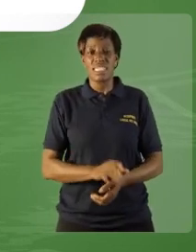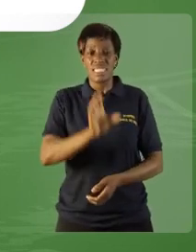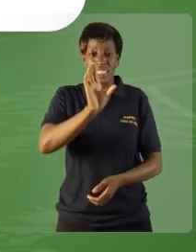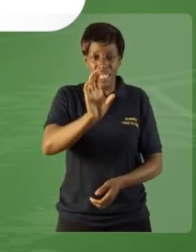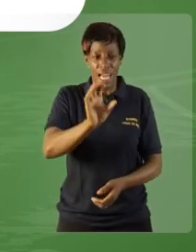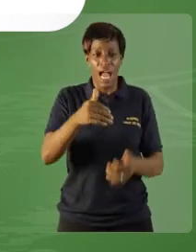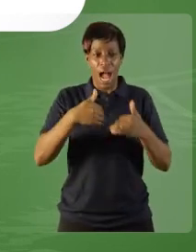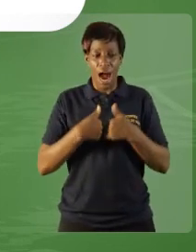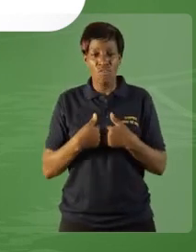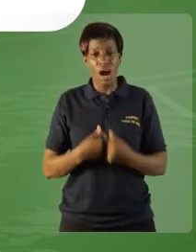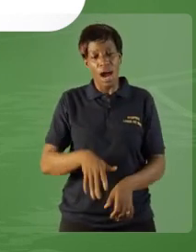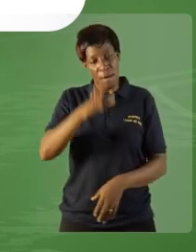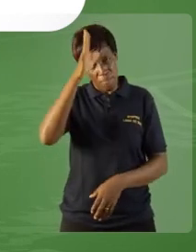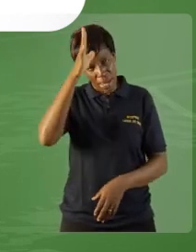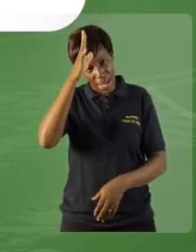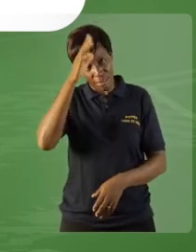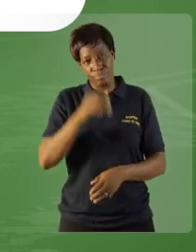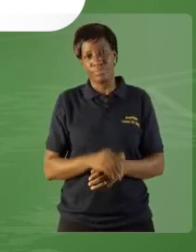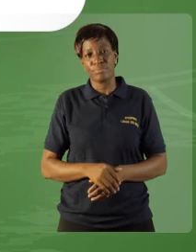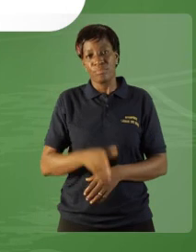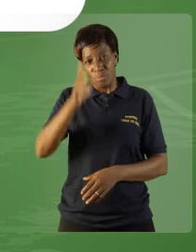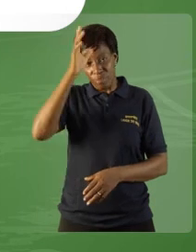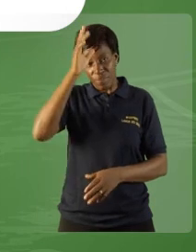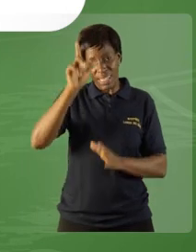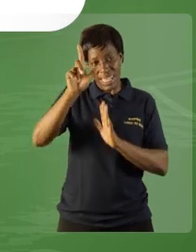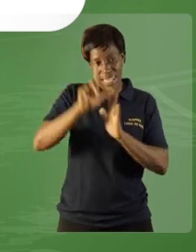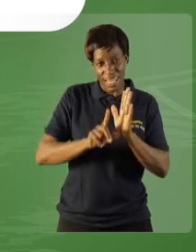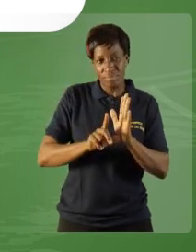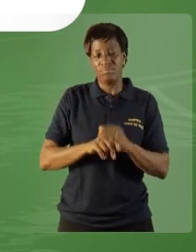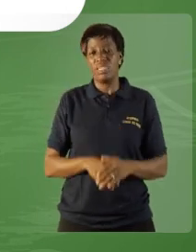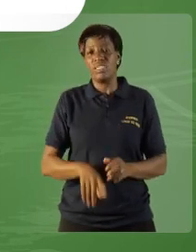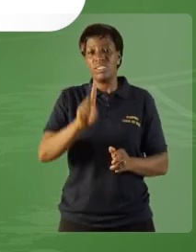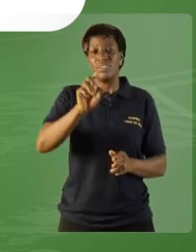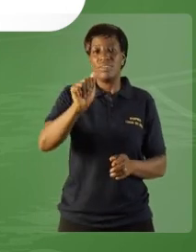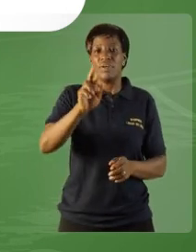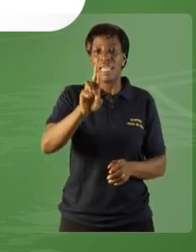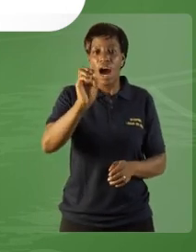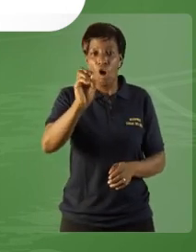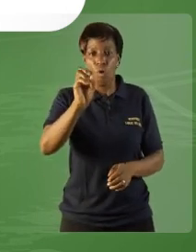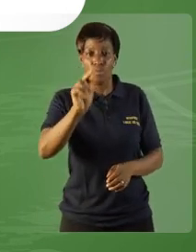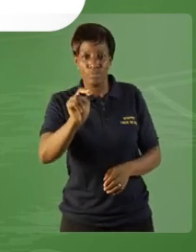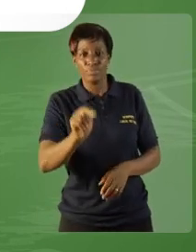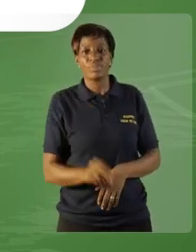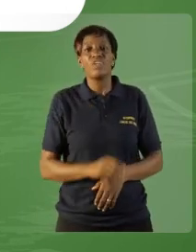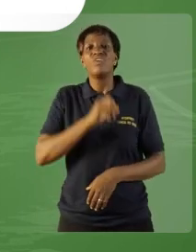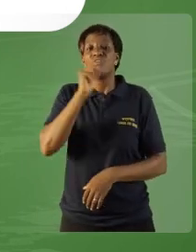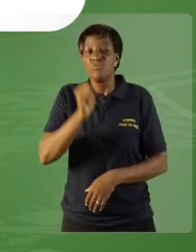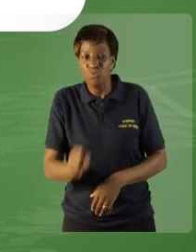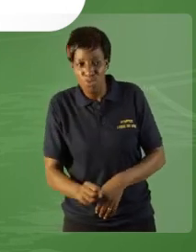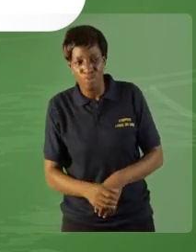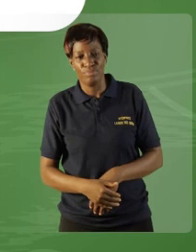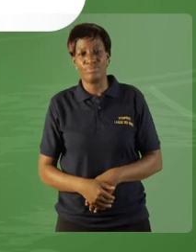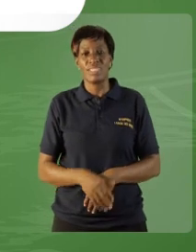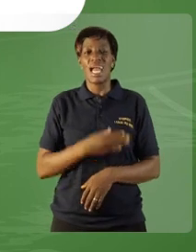C. Nous avons le père, le paternel, le daron,